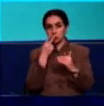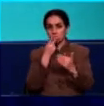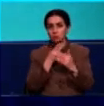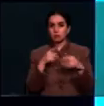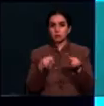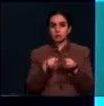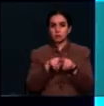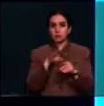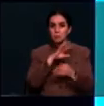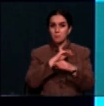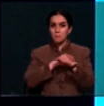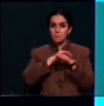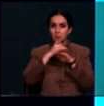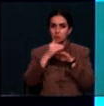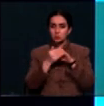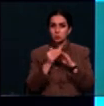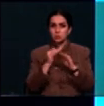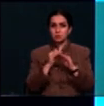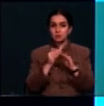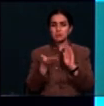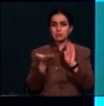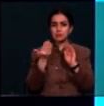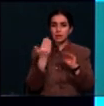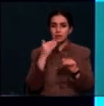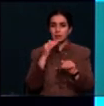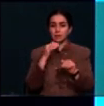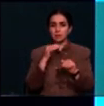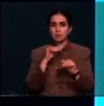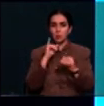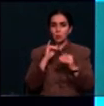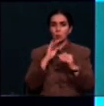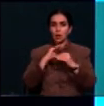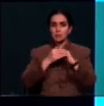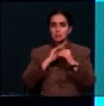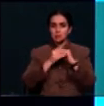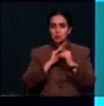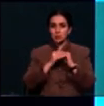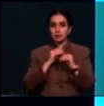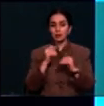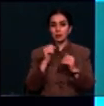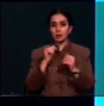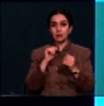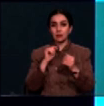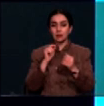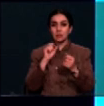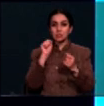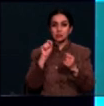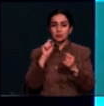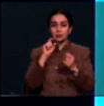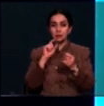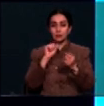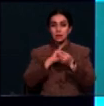весь и сплошь покрытый небольшими старинными, плохо отшлифованными гранатами. Но зато